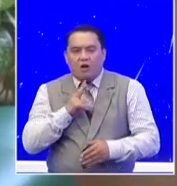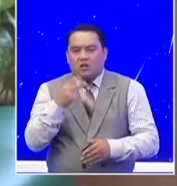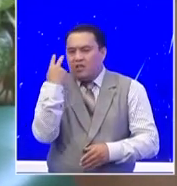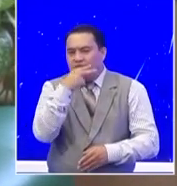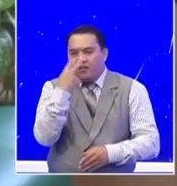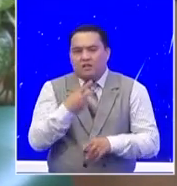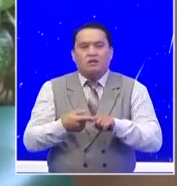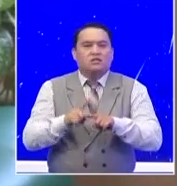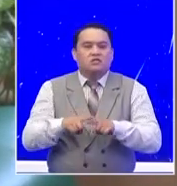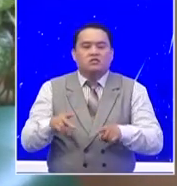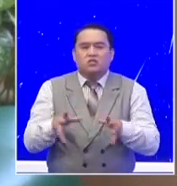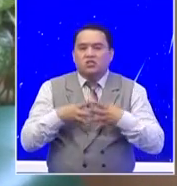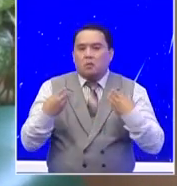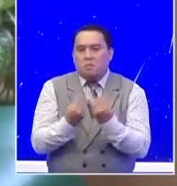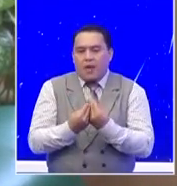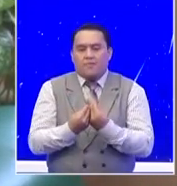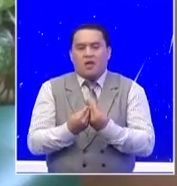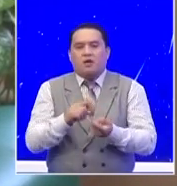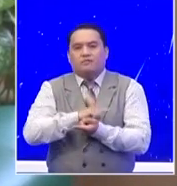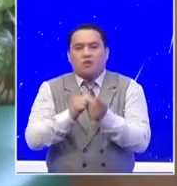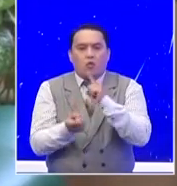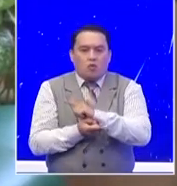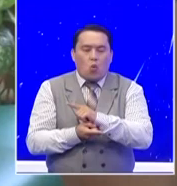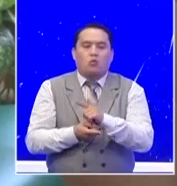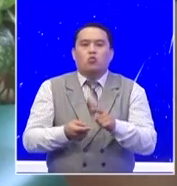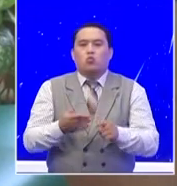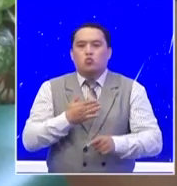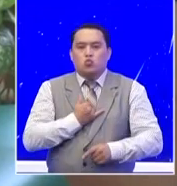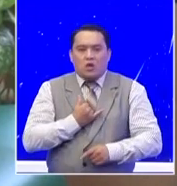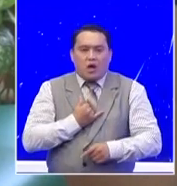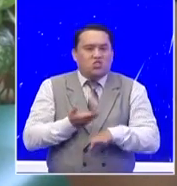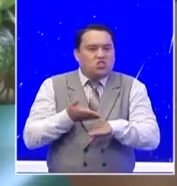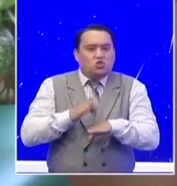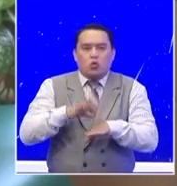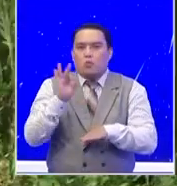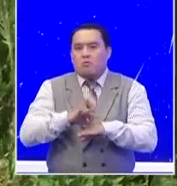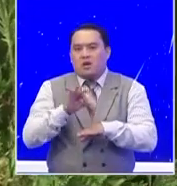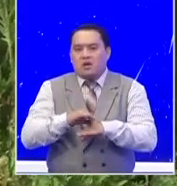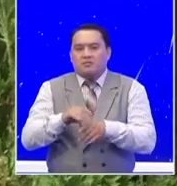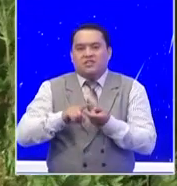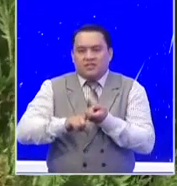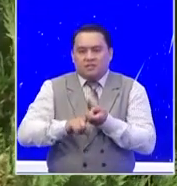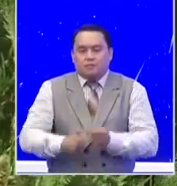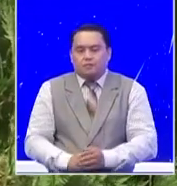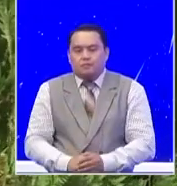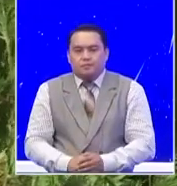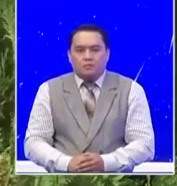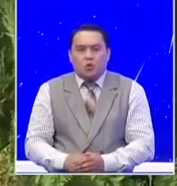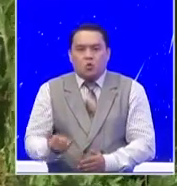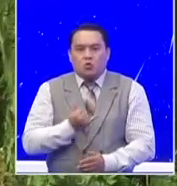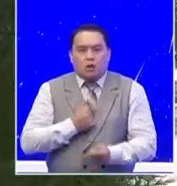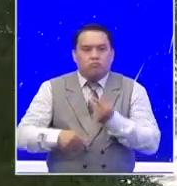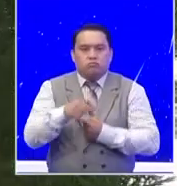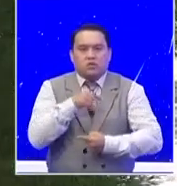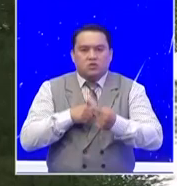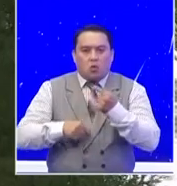свои семьи, работаем посменно. Так как у нас реанимационное отделение, у нас лежат тяжелобольные. Свою лепту в поддержку района вносят бизнесмены